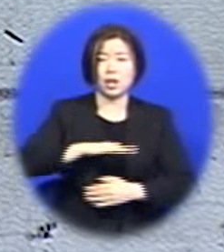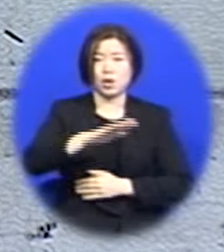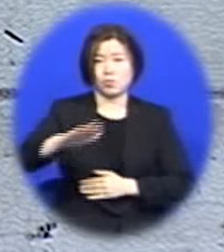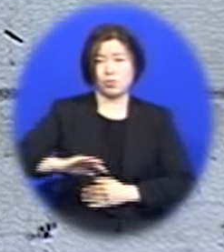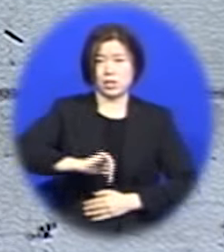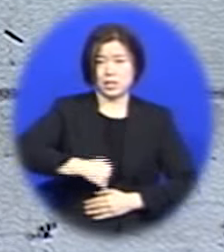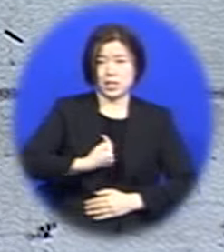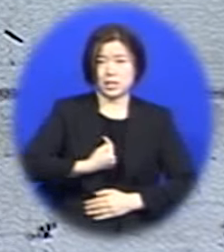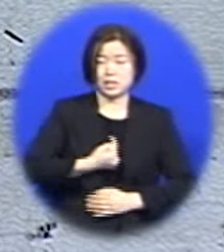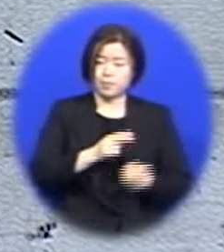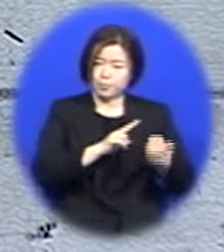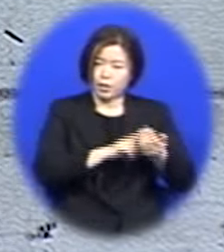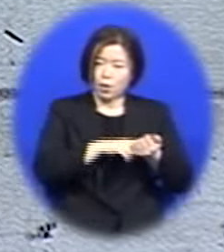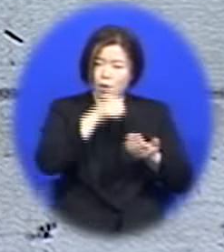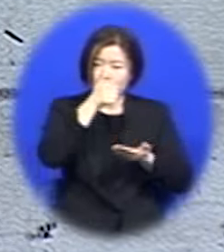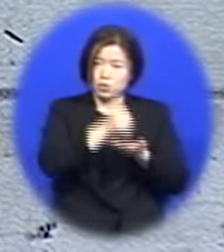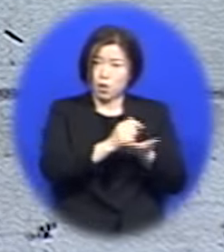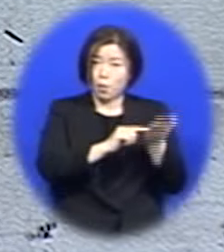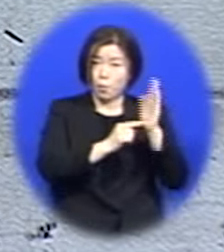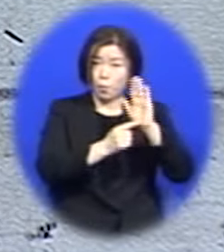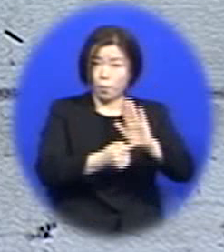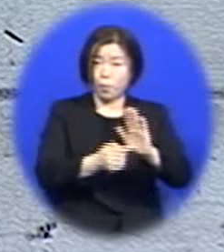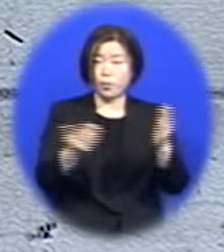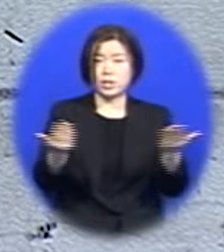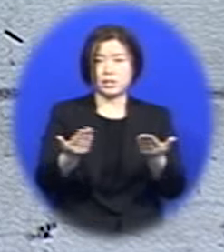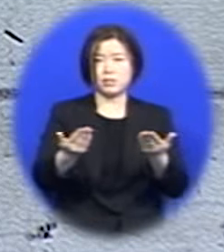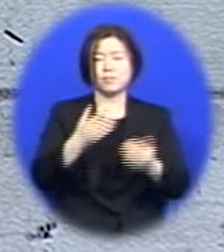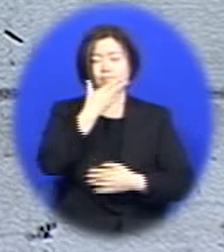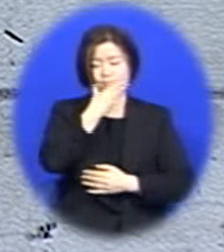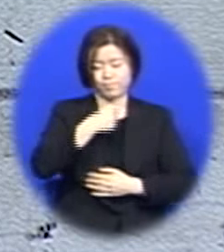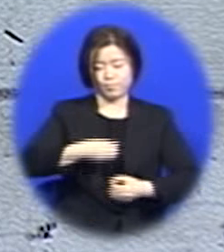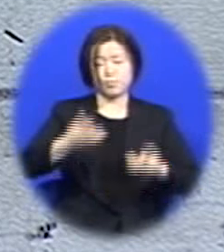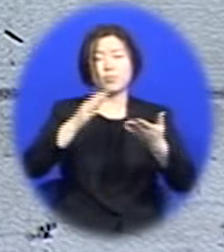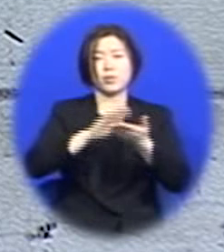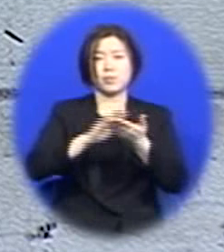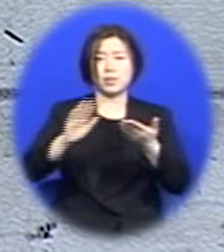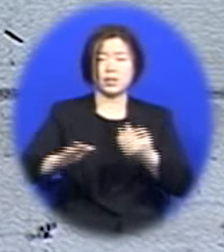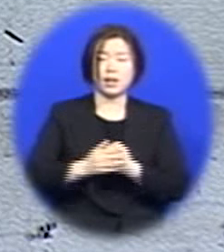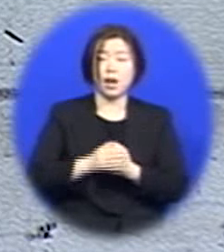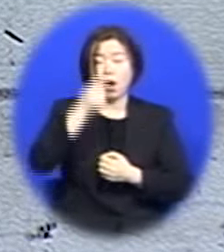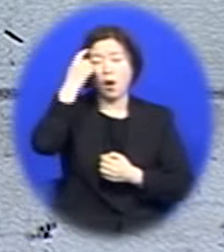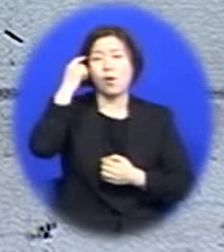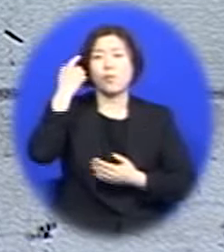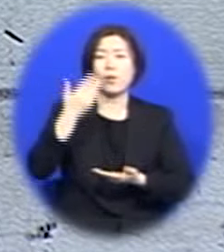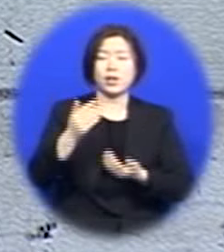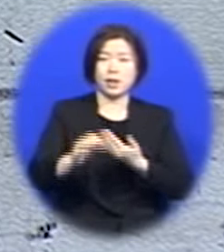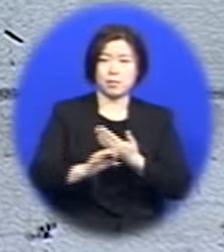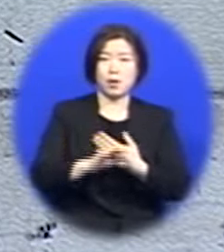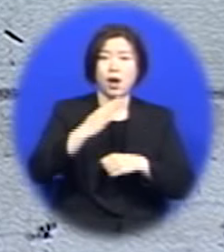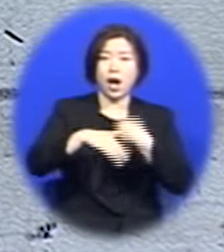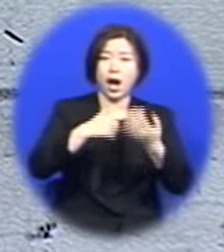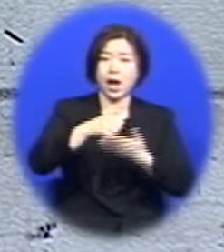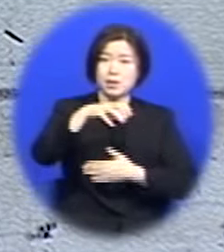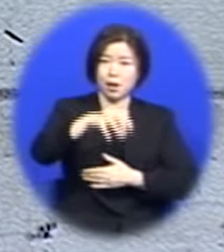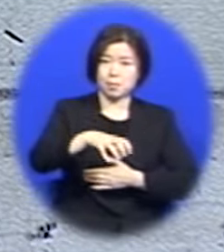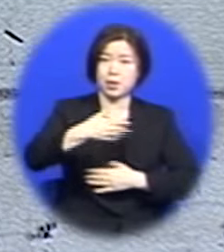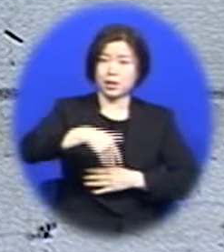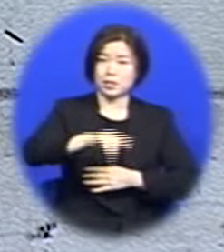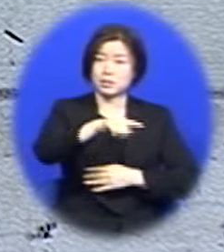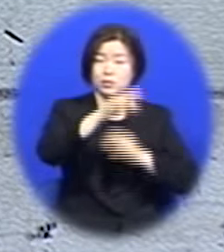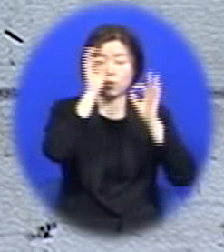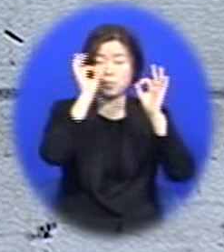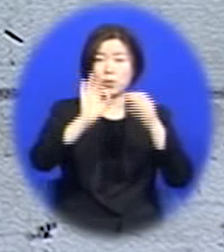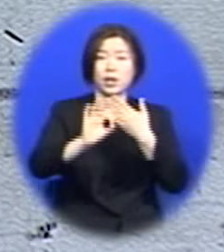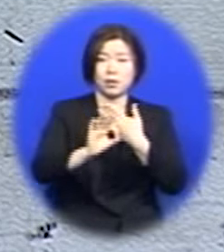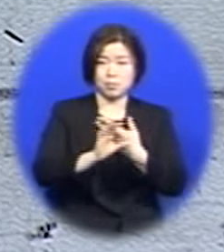자신의 숨겨진 죄가 드러나는 일은 축복입니다. 왜냐하면 하나님 앞에 가서 그것을 보게 되는 것은 끔찍한